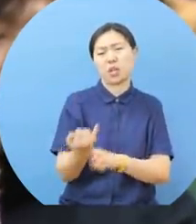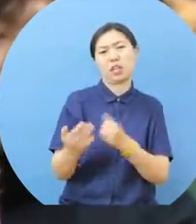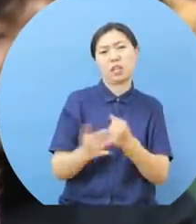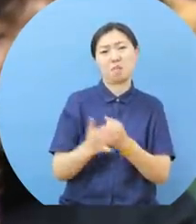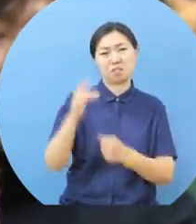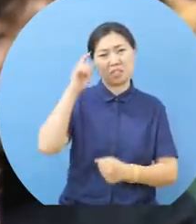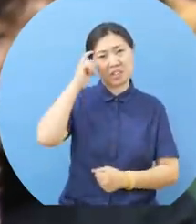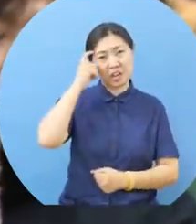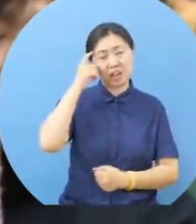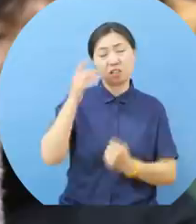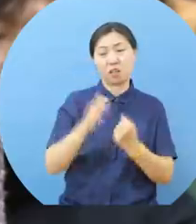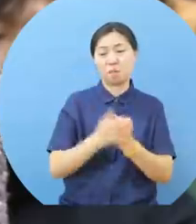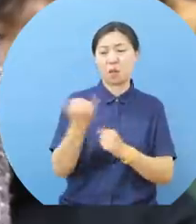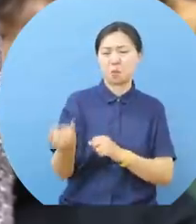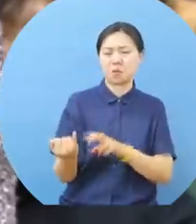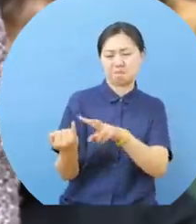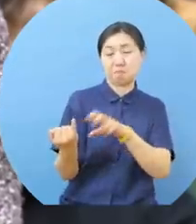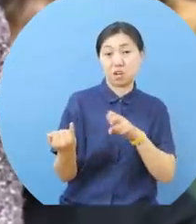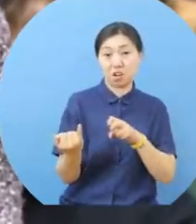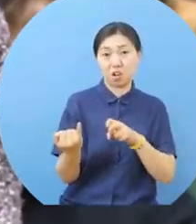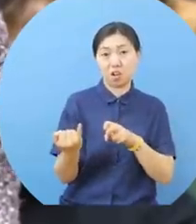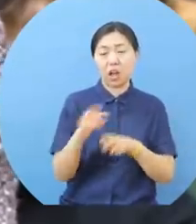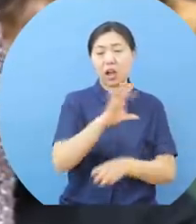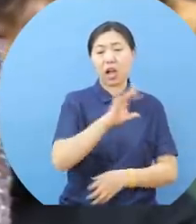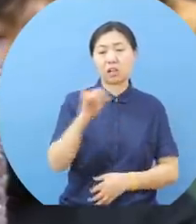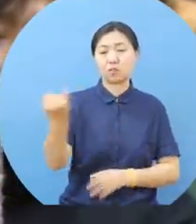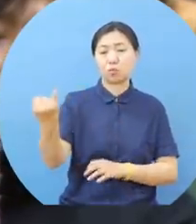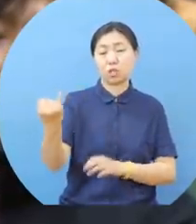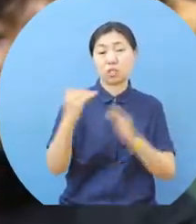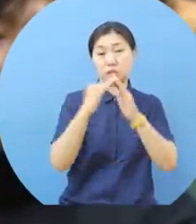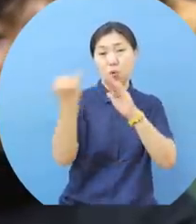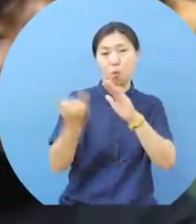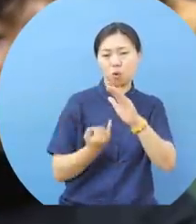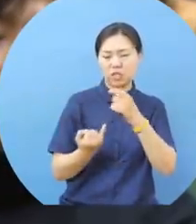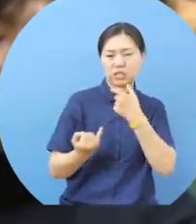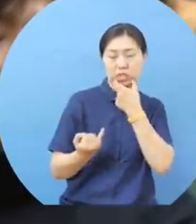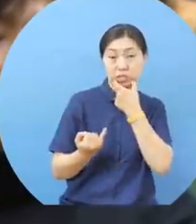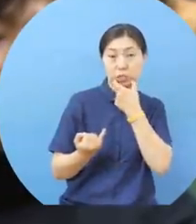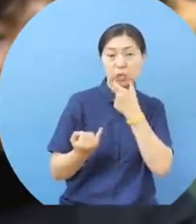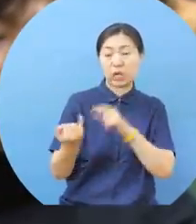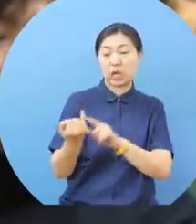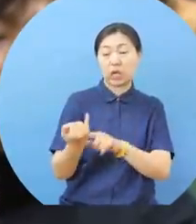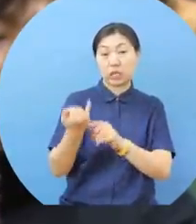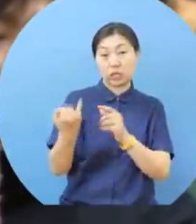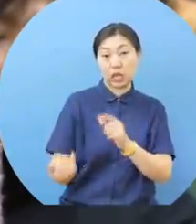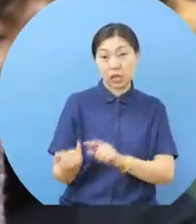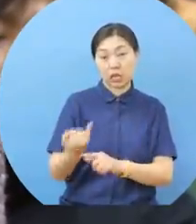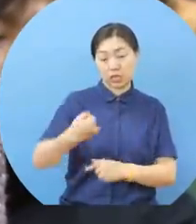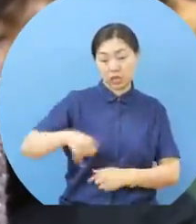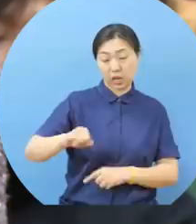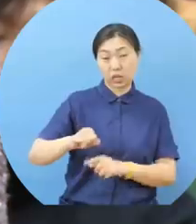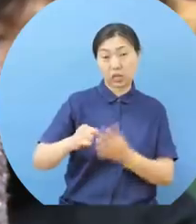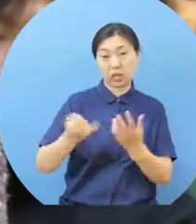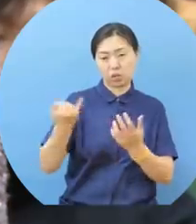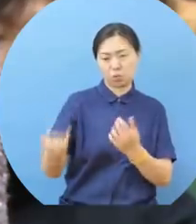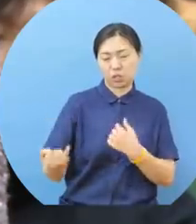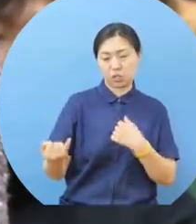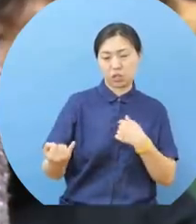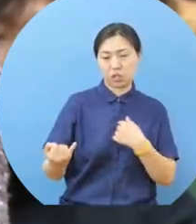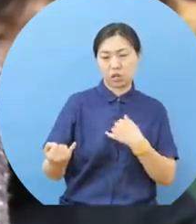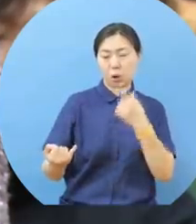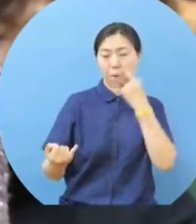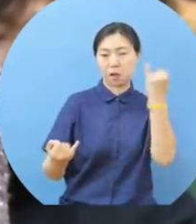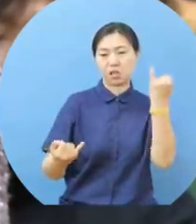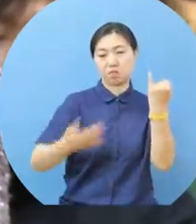싫어합니다 가끔 동생이 집에 오는 것도 싫어 아호 동생이 책이 의 무언가를 요구하면 아들은